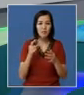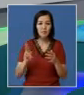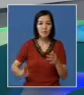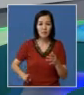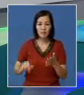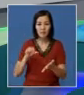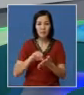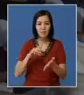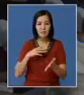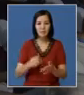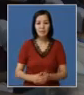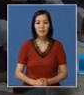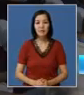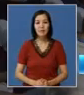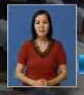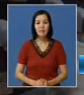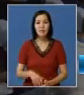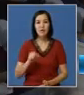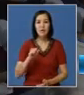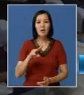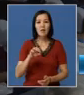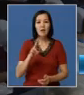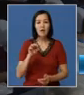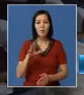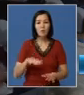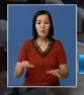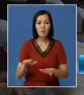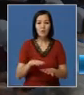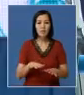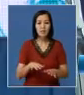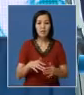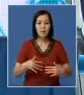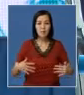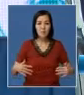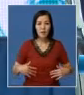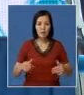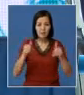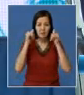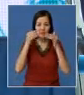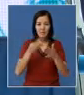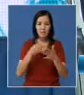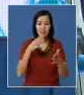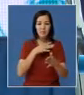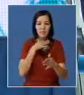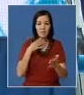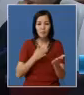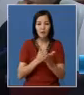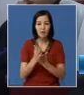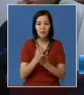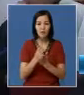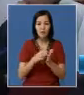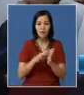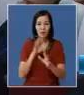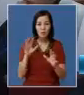қатысты. Алакөл ауданы соңғы жылдары мал тұқымын асылдандырусын қолға алды. Әсіресе етті бағыттағы ірі қара өсіруге